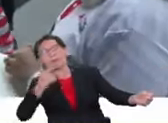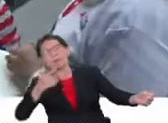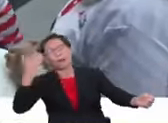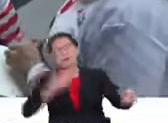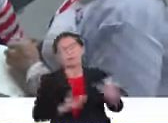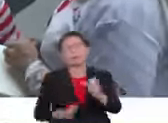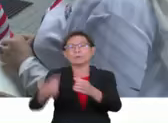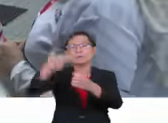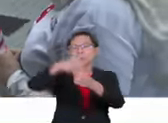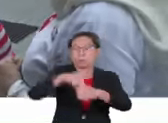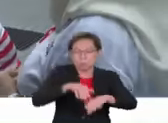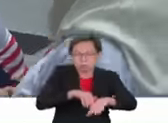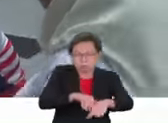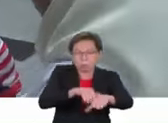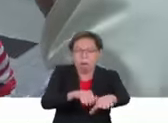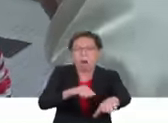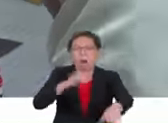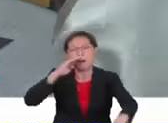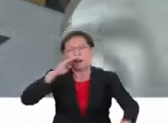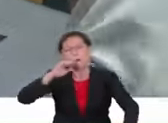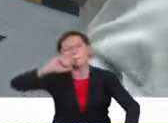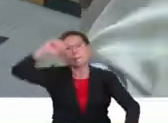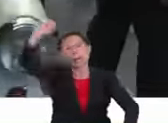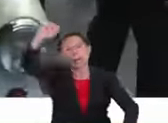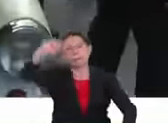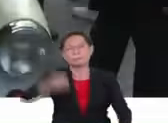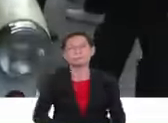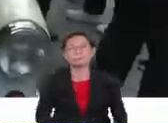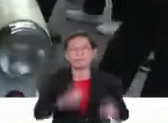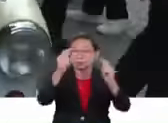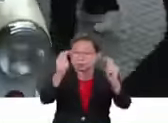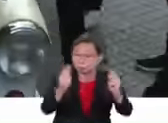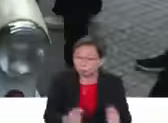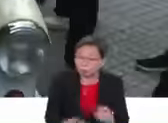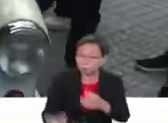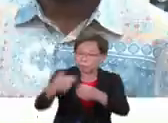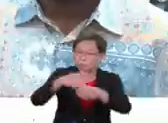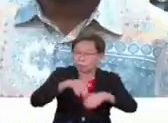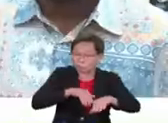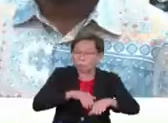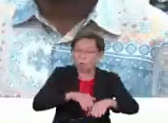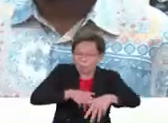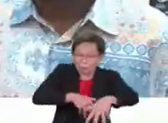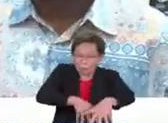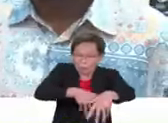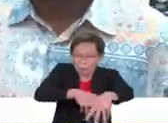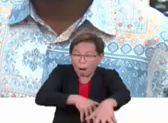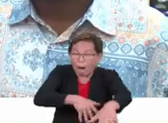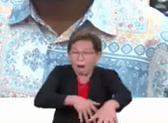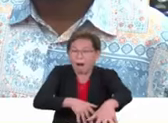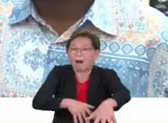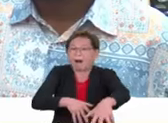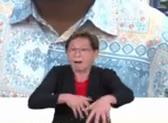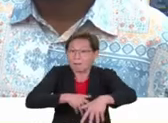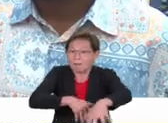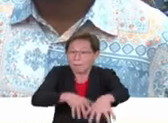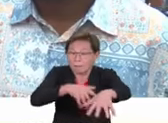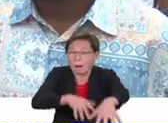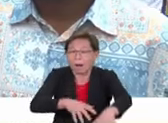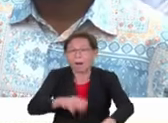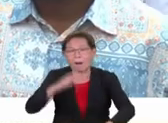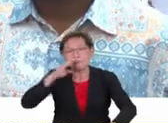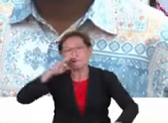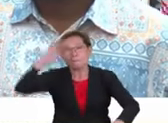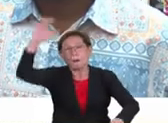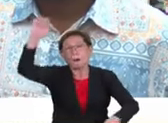menyertai perbarisan Hari Kemerdekaan. Ada tokoh-tokoh pejuang yang menyertai perbarisan pada Hari Kemerdekaan ini dengan menaiki kereta antik dan